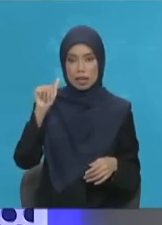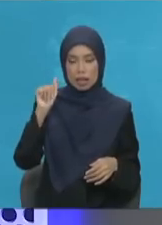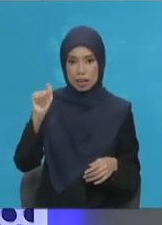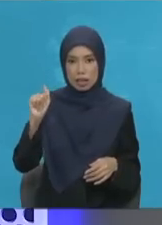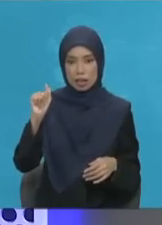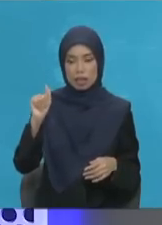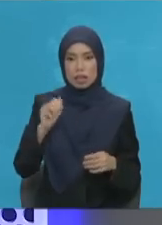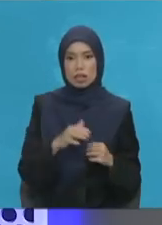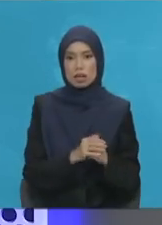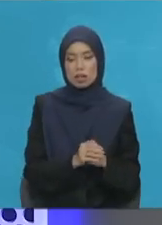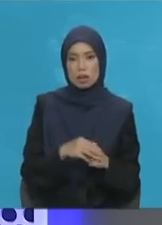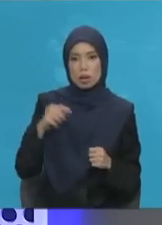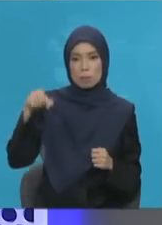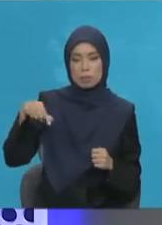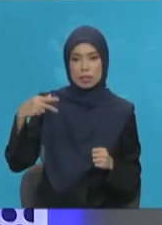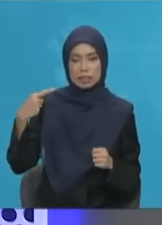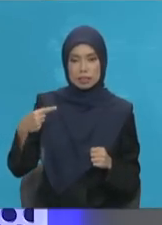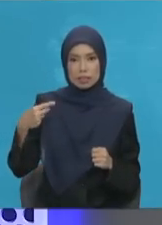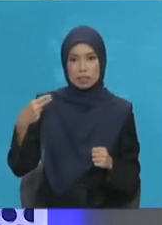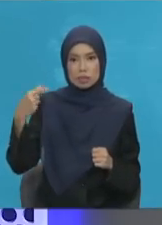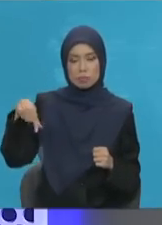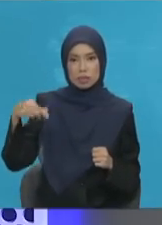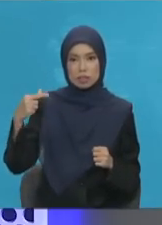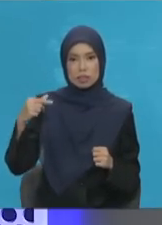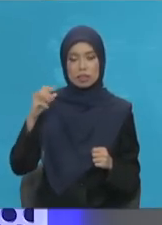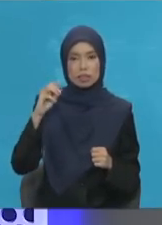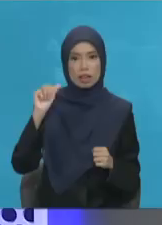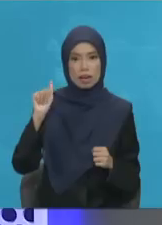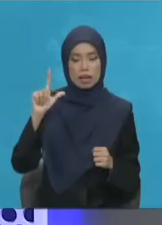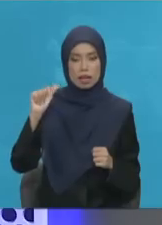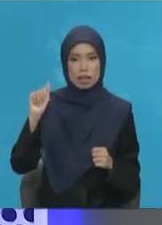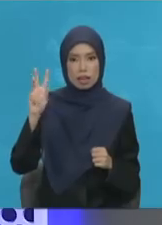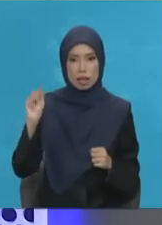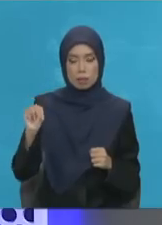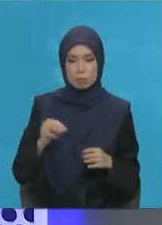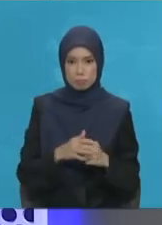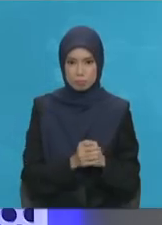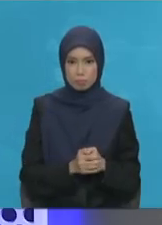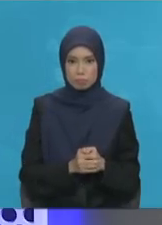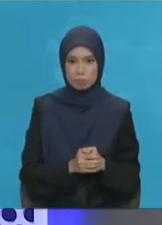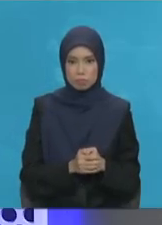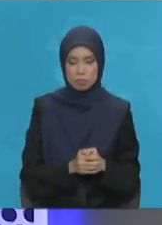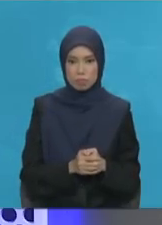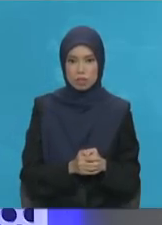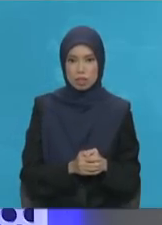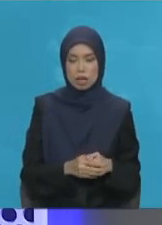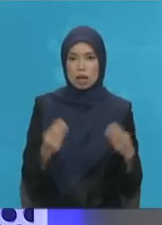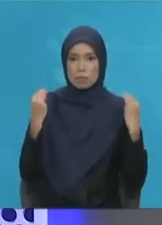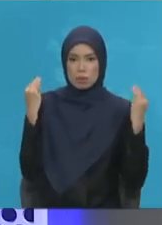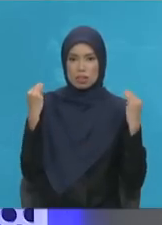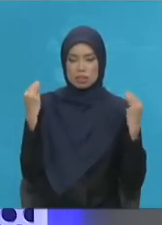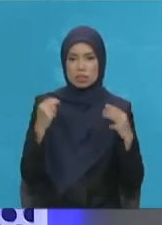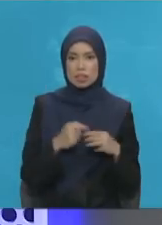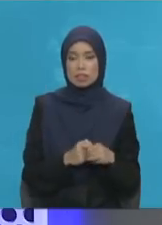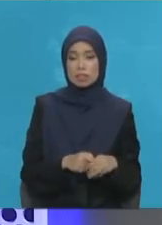Pangeran pemancar Pangeran anak Haji Muhammad Alam tanda diraja dan pertunangan di raja tersebut adalah bagi